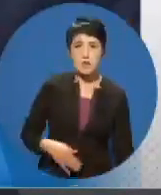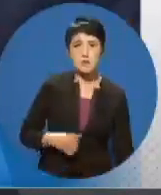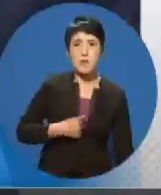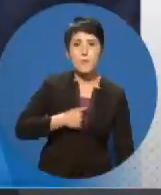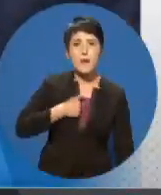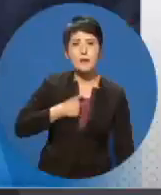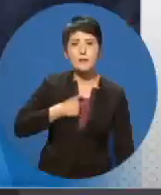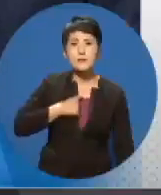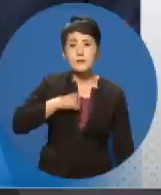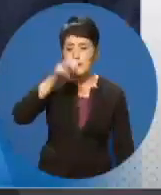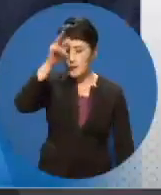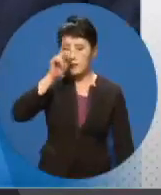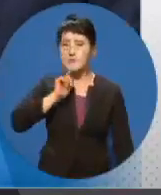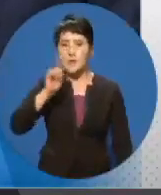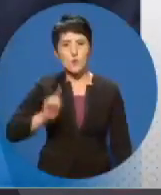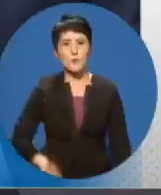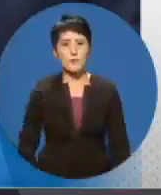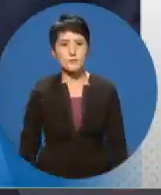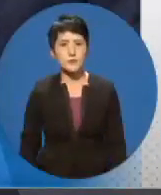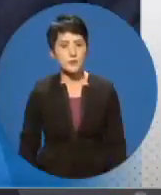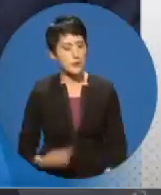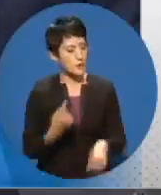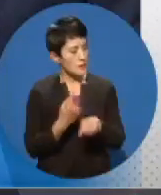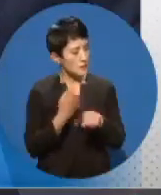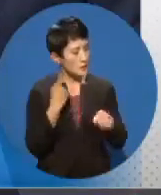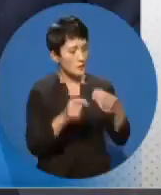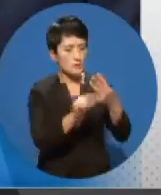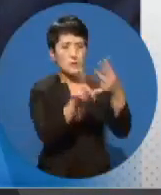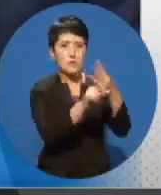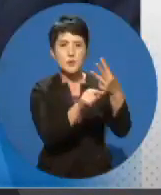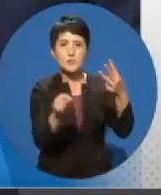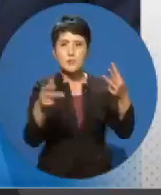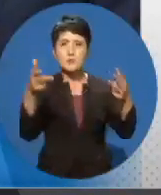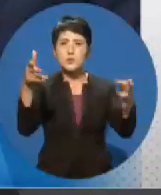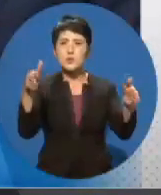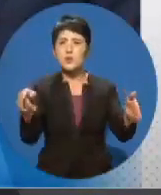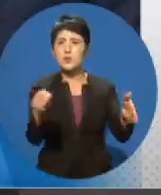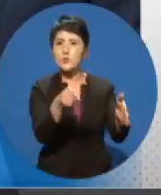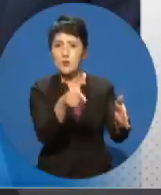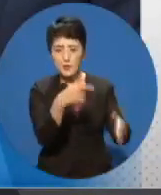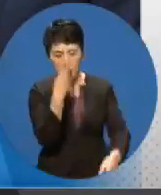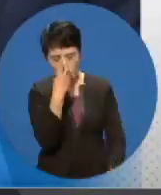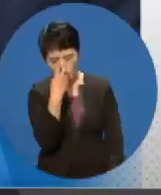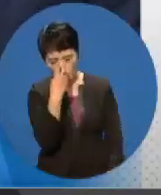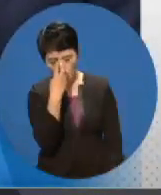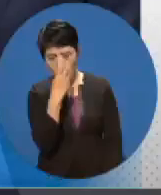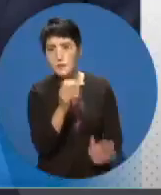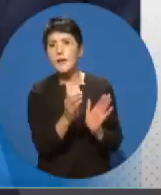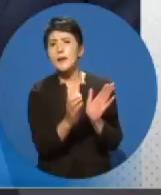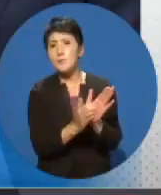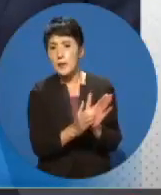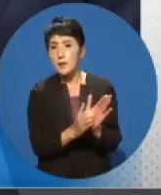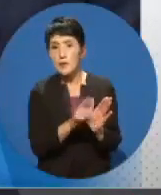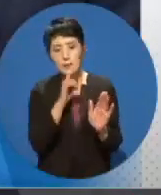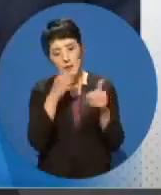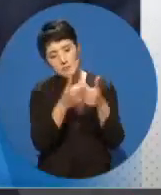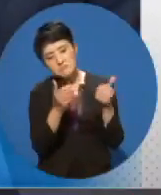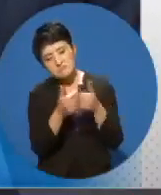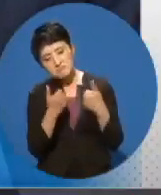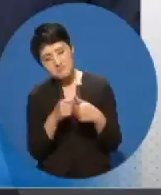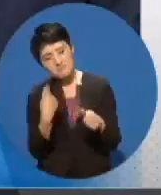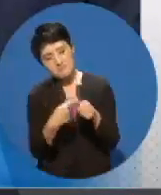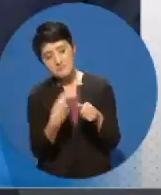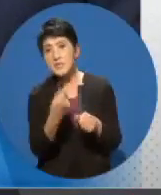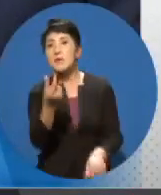서울 서부지검이 지난해 3월부터 7월까지 조사를 했는데 이런 일부 욕설과 폭언이 있었던 건 맞지만 실제로